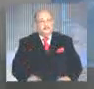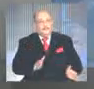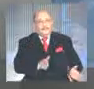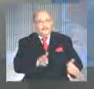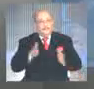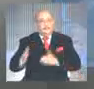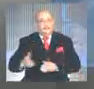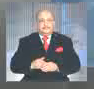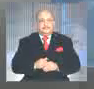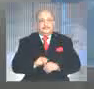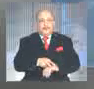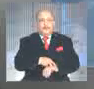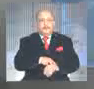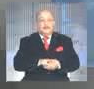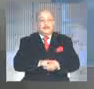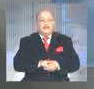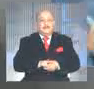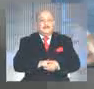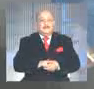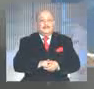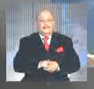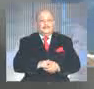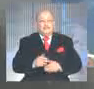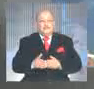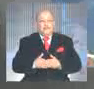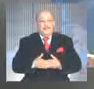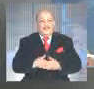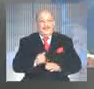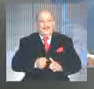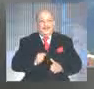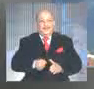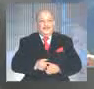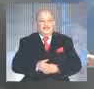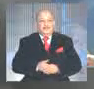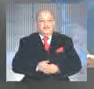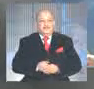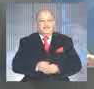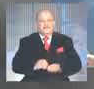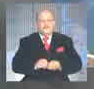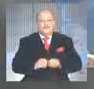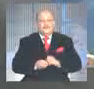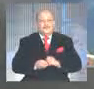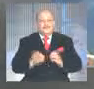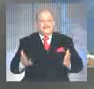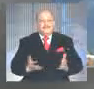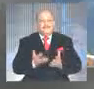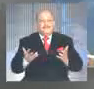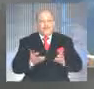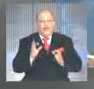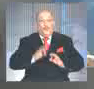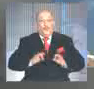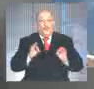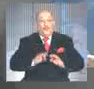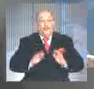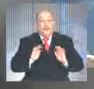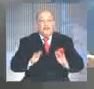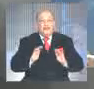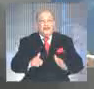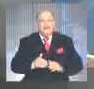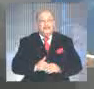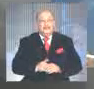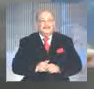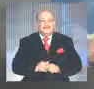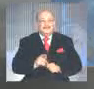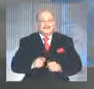معتمدية الشراردة من ولاية القيروان تعاني من مشاكل تنموية جعلتها تفتقد لعدة مرافق أساسية، من أهم هذه